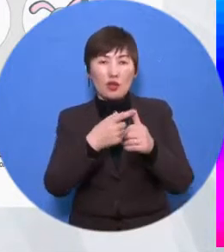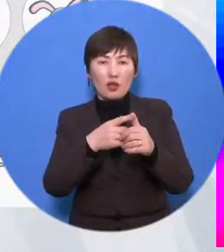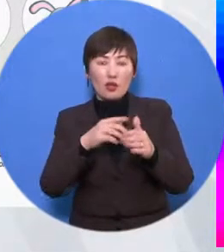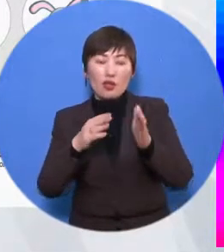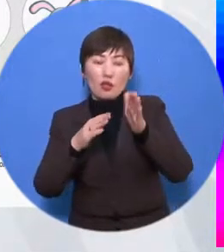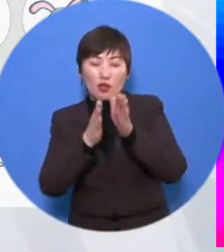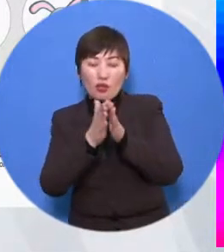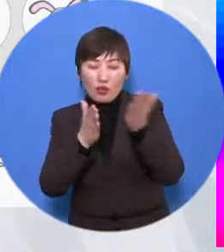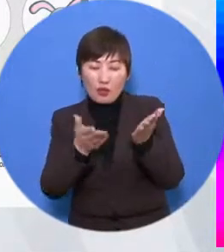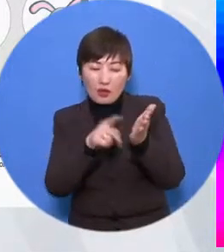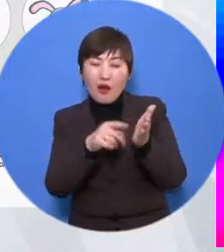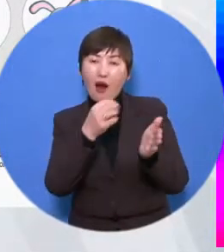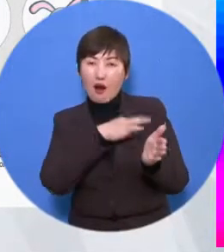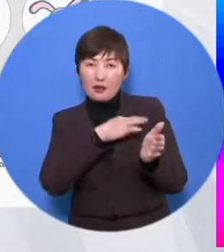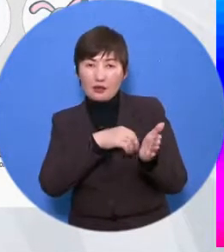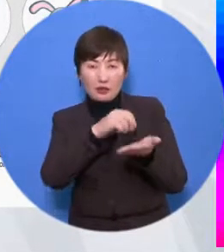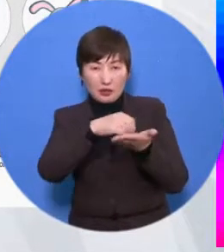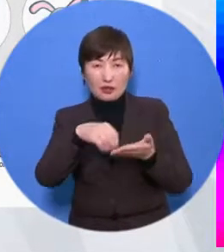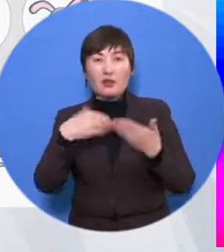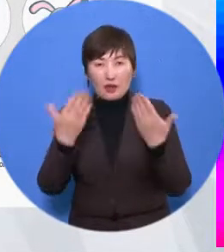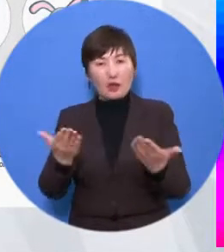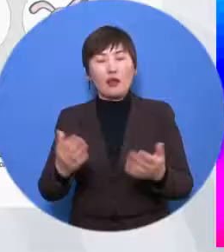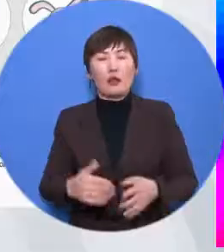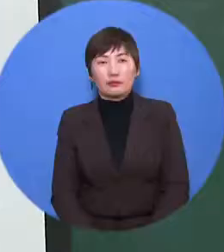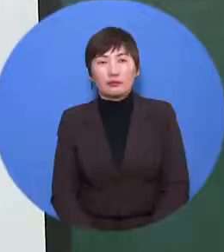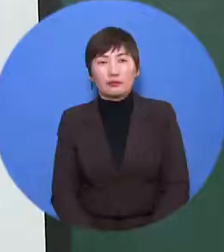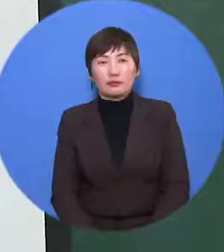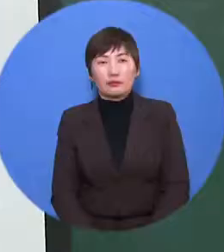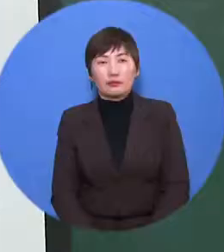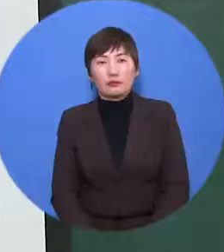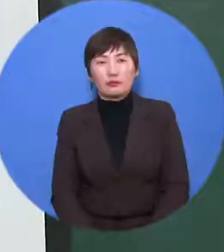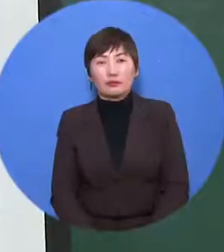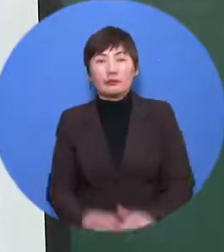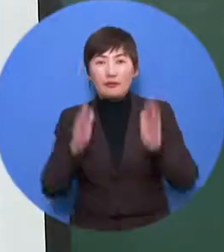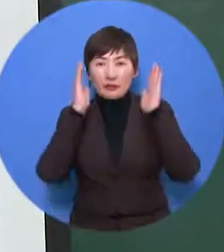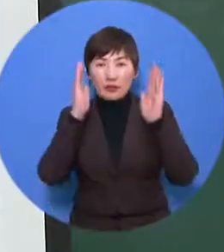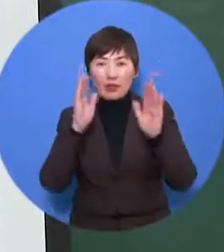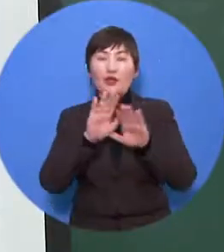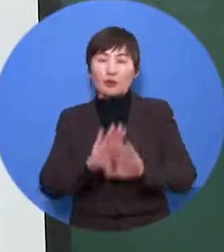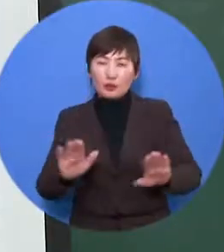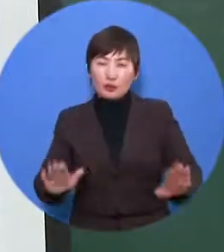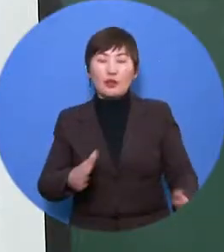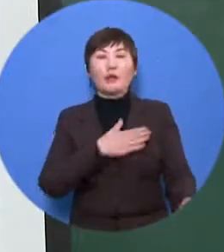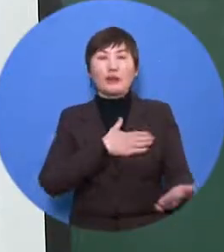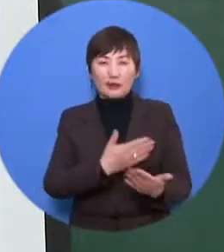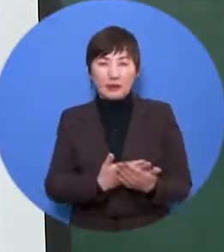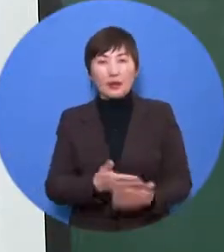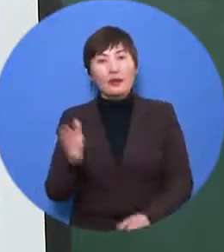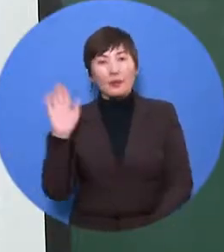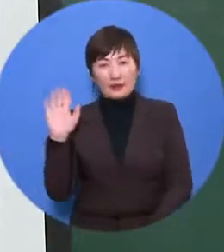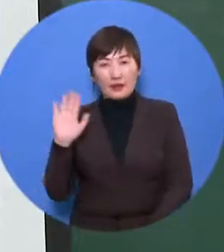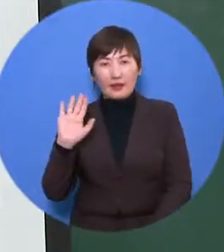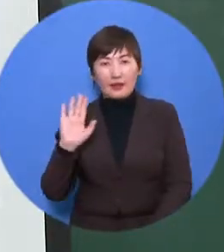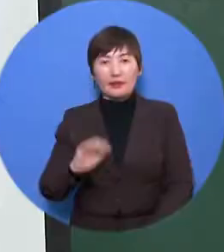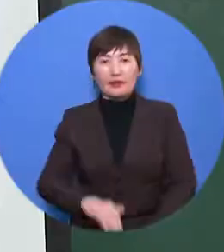ашиглан бичээрэй. За анхаарал хандуулсан хүүхдүүдэд баярлалаа. Баяртай.